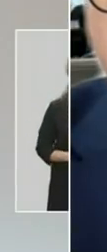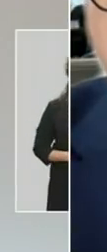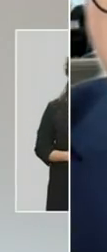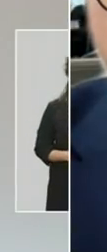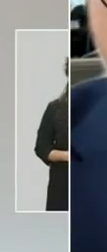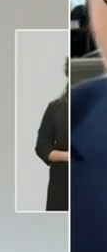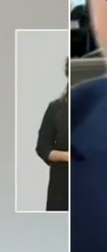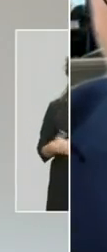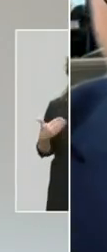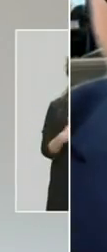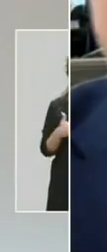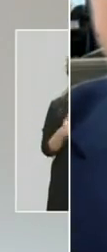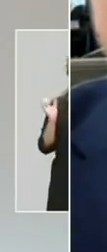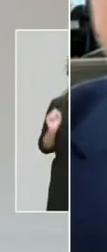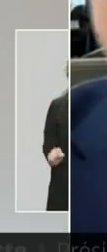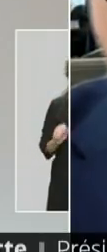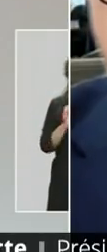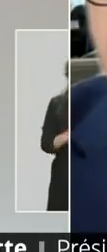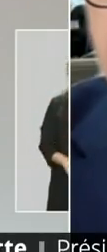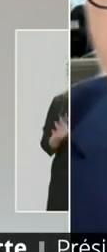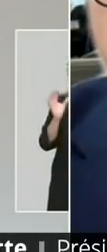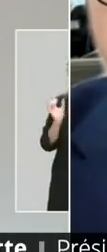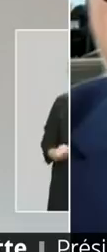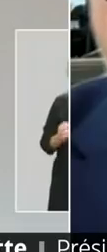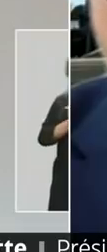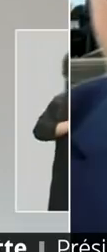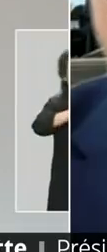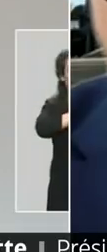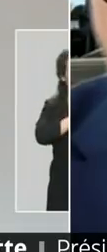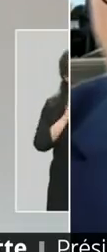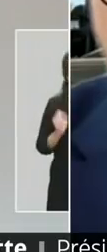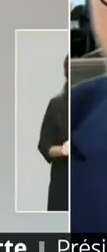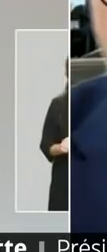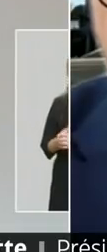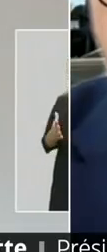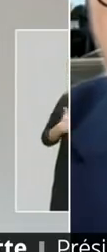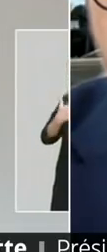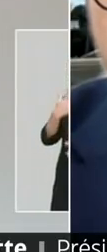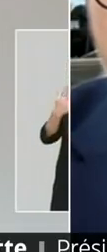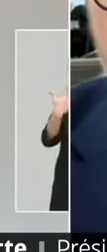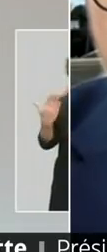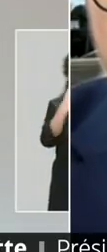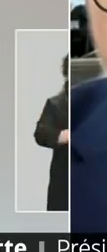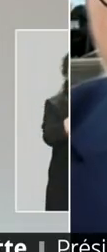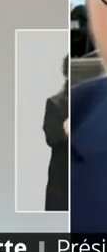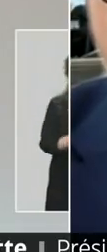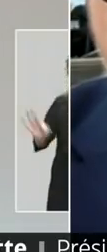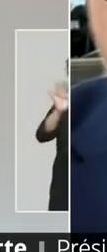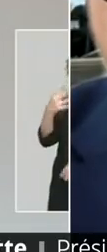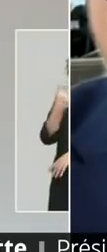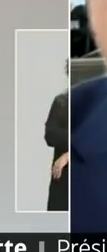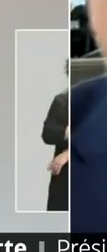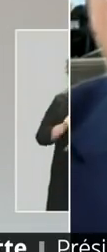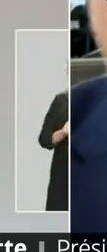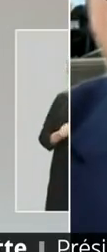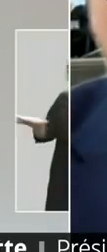de forcer les gens à la vaccination. Je ne pense pas que ça ait eu un effet tout à fait décisif. En tout cas, je crois qu'aujourd'hui, comme